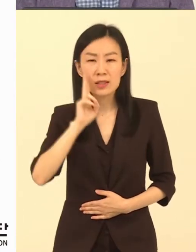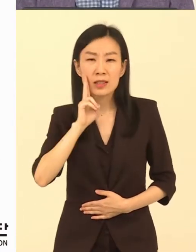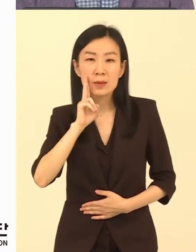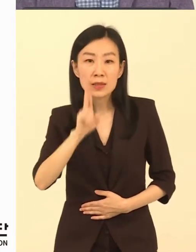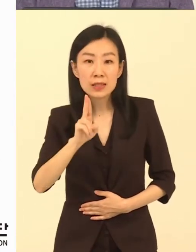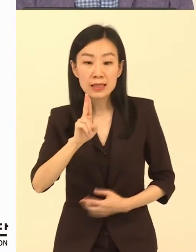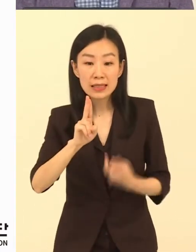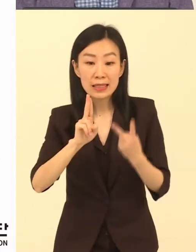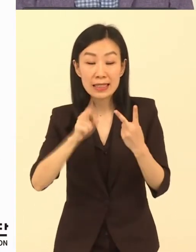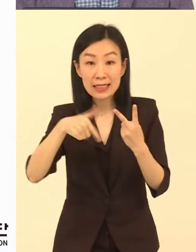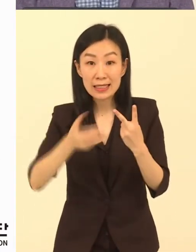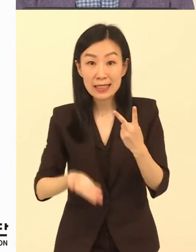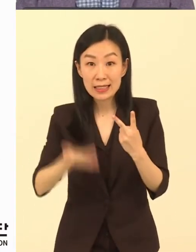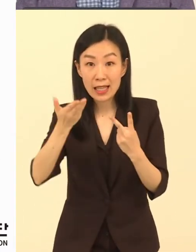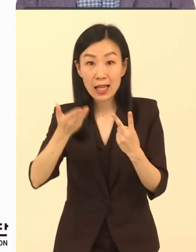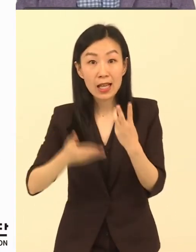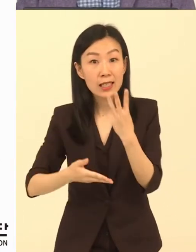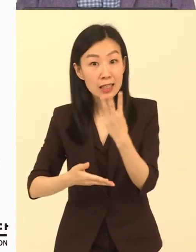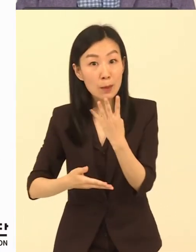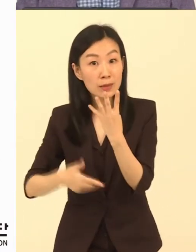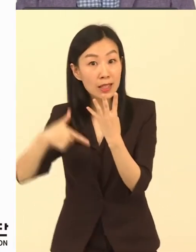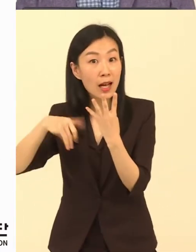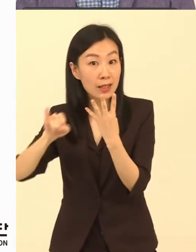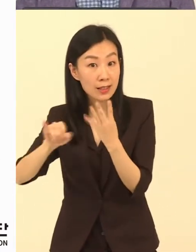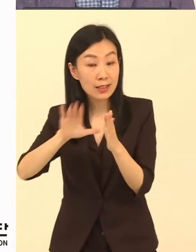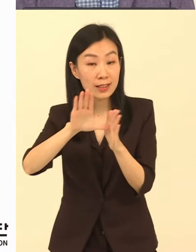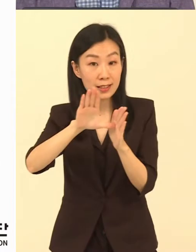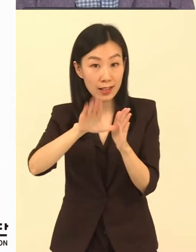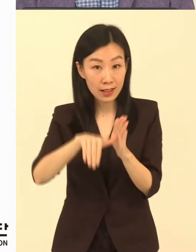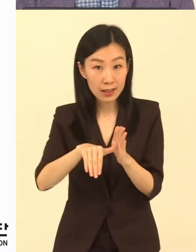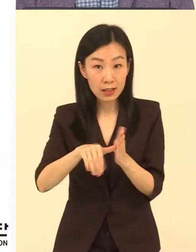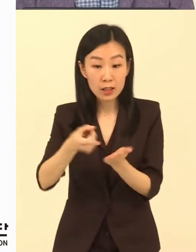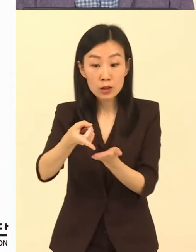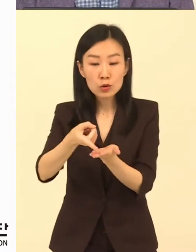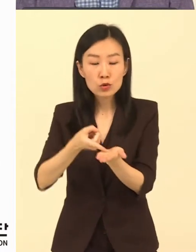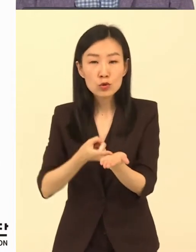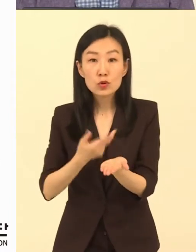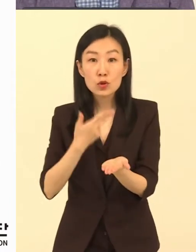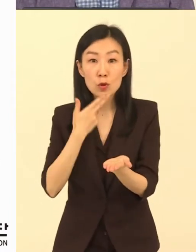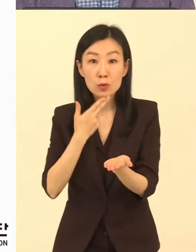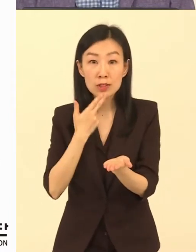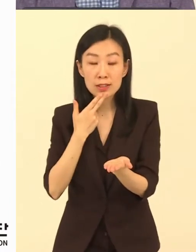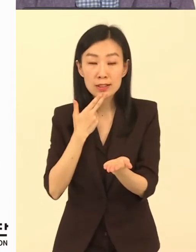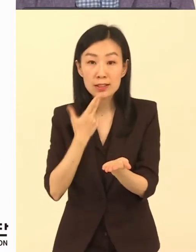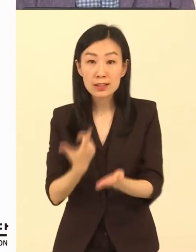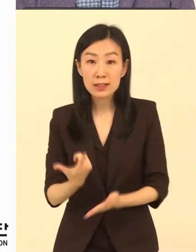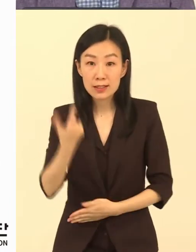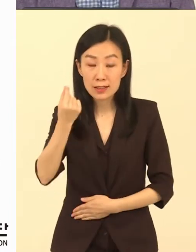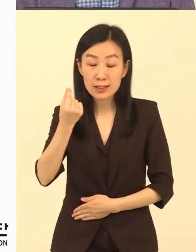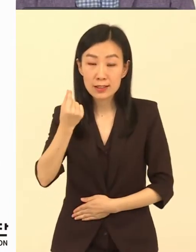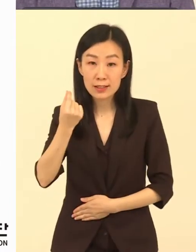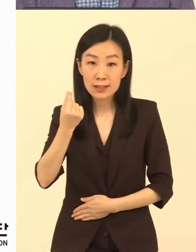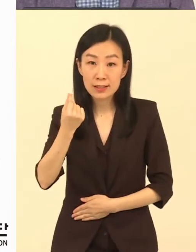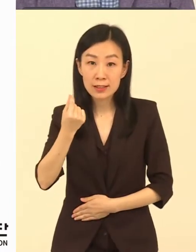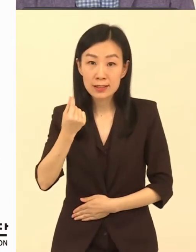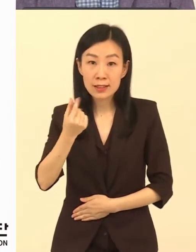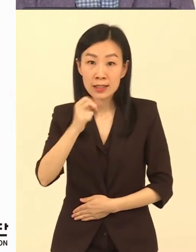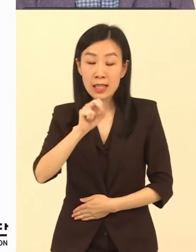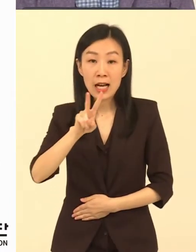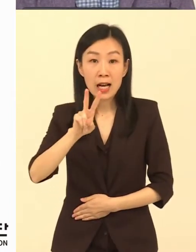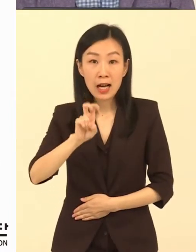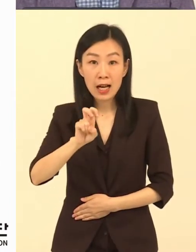이상, 3기, 4기에 해당되는 경우에는 수술 없이 즉시 항암화학 방사선